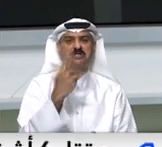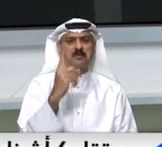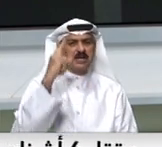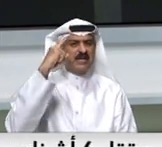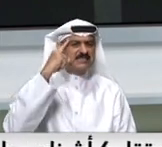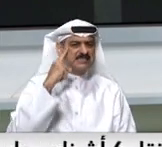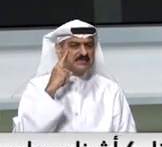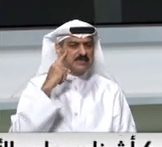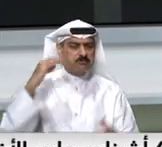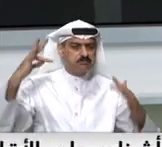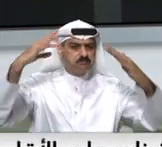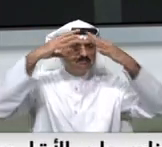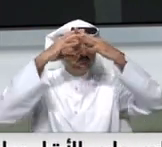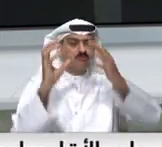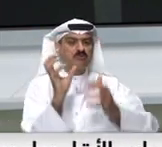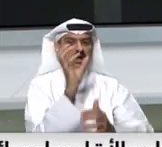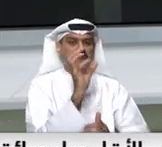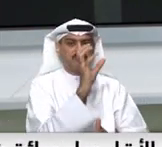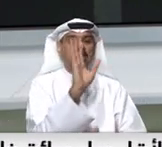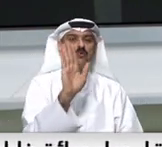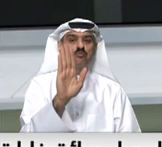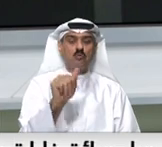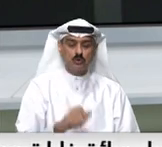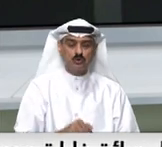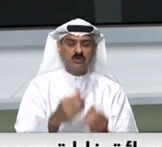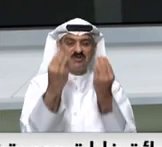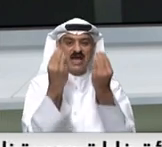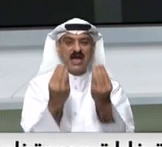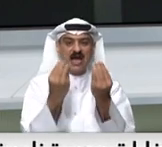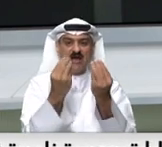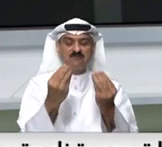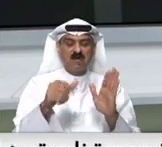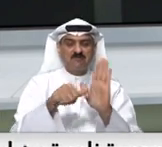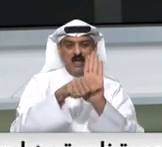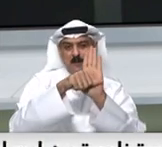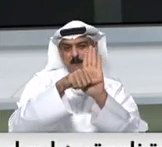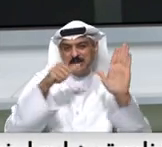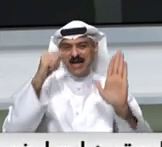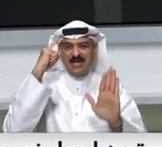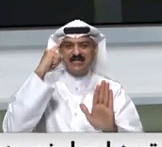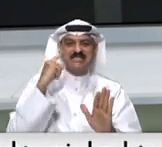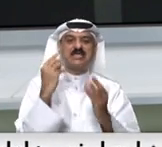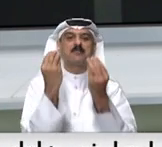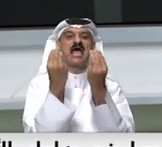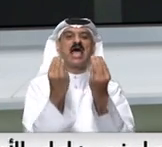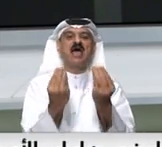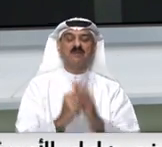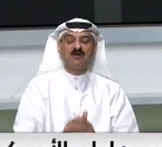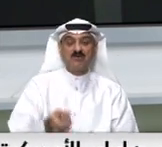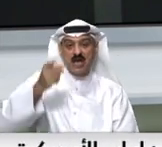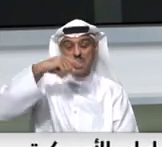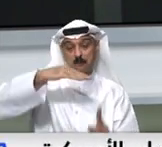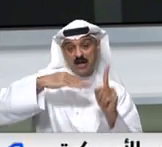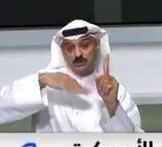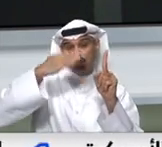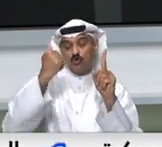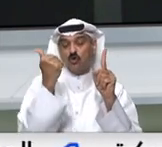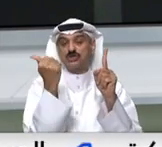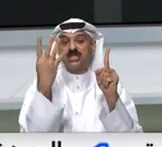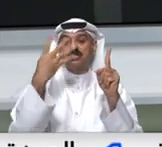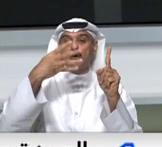يوم السبت السحب راح تكون موجوده ويانا لكن راح تتراجع تدريجيا ابتداء من يوم السبت باذن الله باكر سته واربعين عظمى